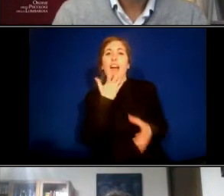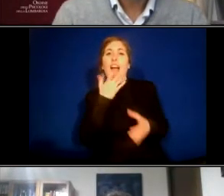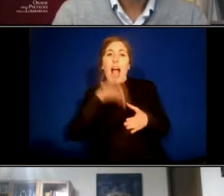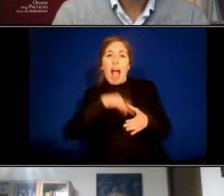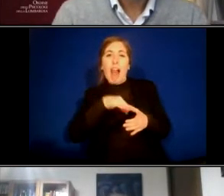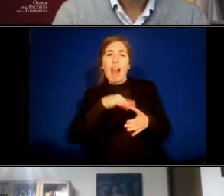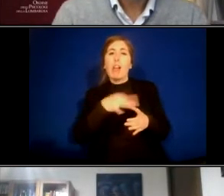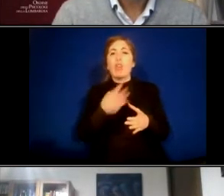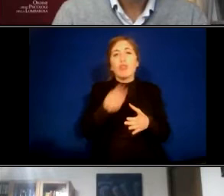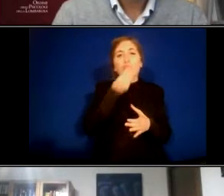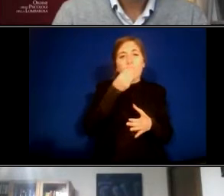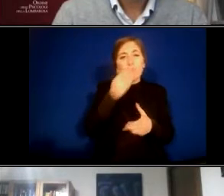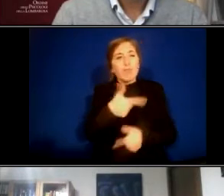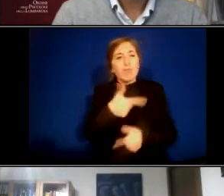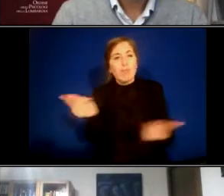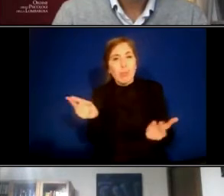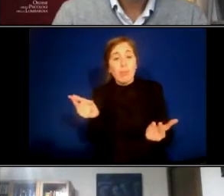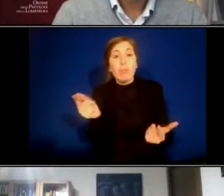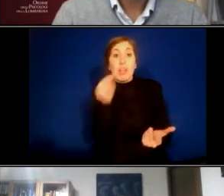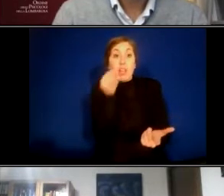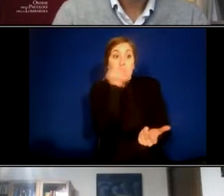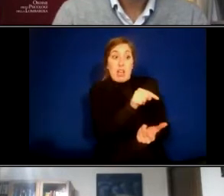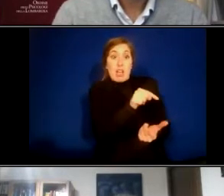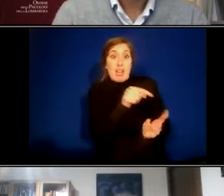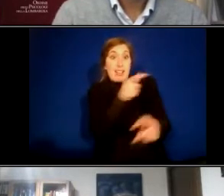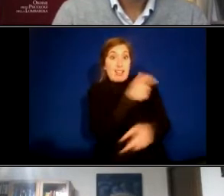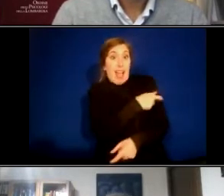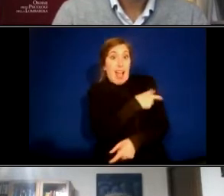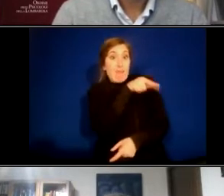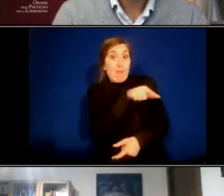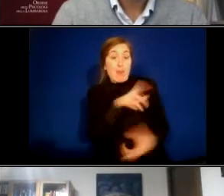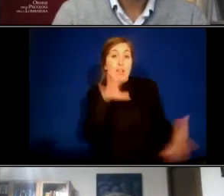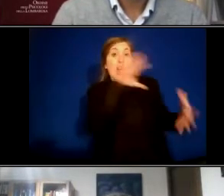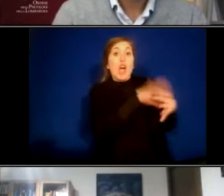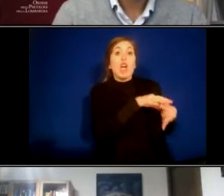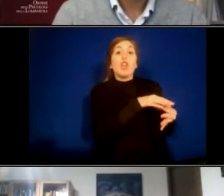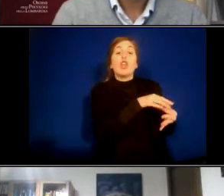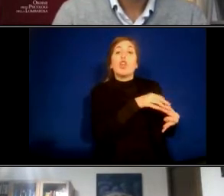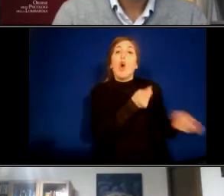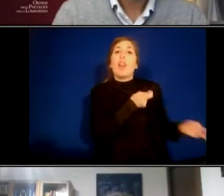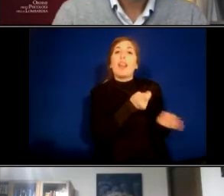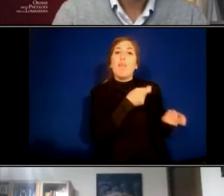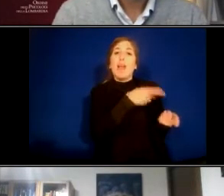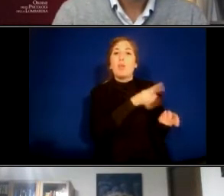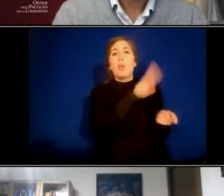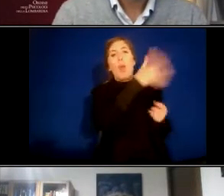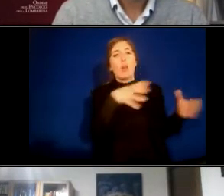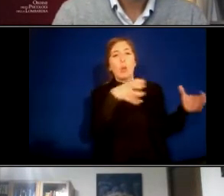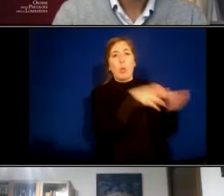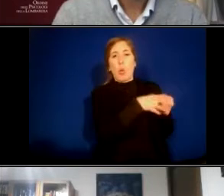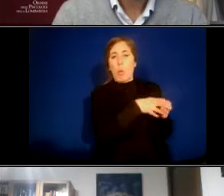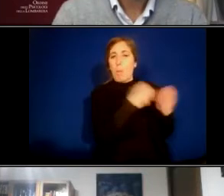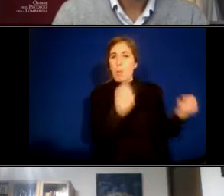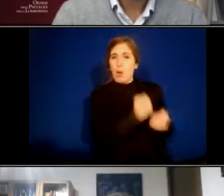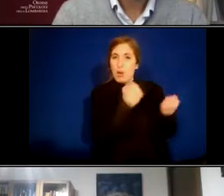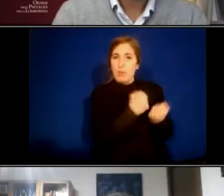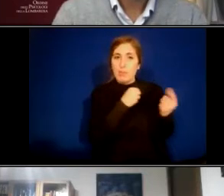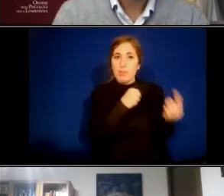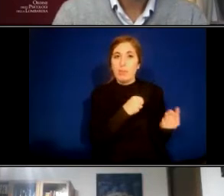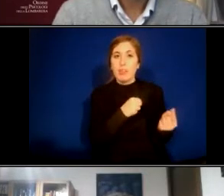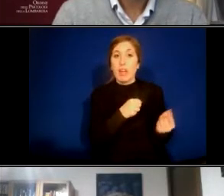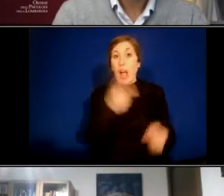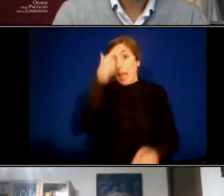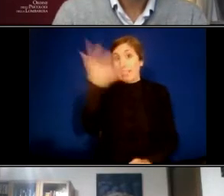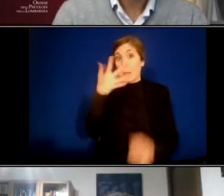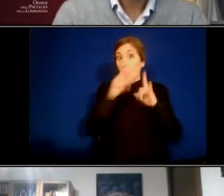snack sono in coordinamento con un'altra associazione che si trova più avanti, sempre questa è una delle tende, ad esempio, dove